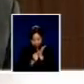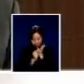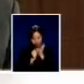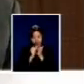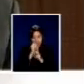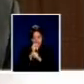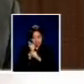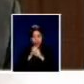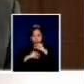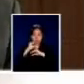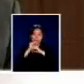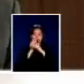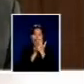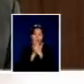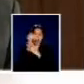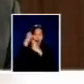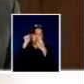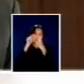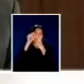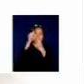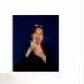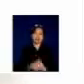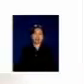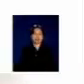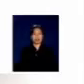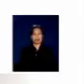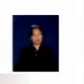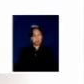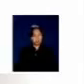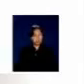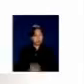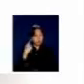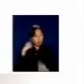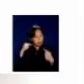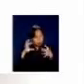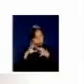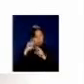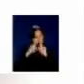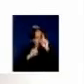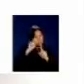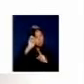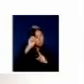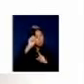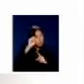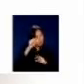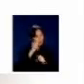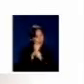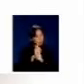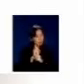การนี้บรรลุเป้าหมายได้ดีที่สุดนะครับ ท่านบริษัทชาติครับการวัดประเมินผลของเด็กที่ใช้แท็บเล็ตวัดจากอะไ